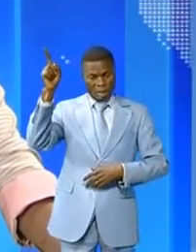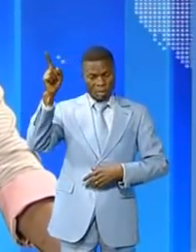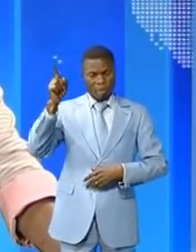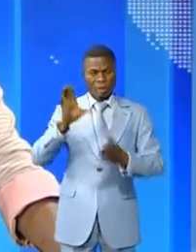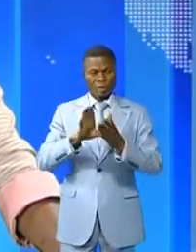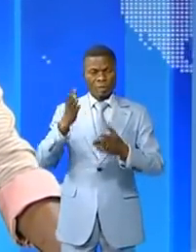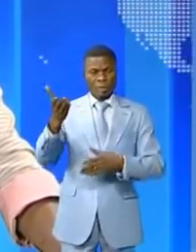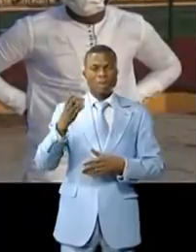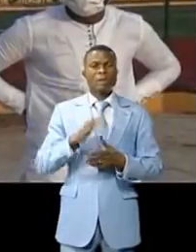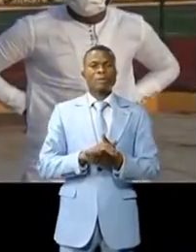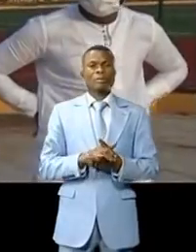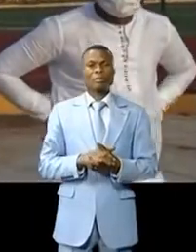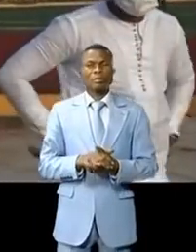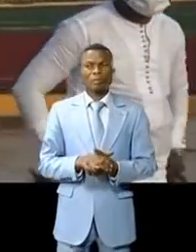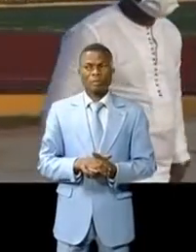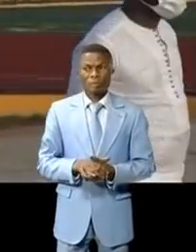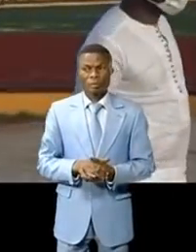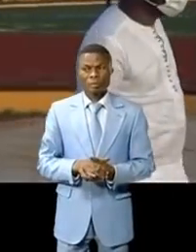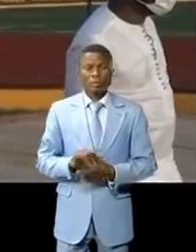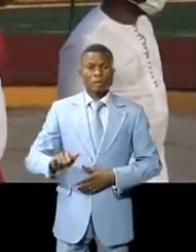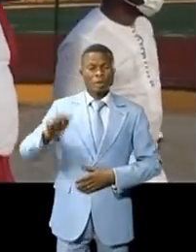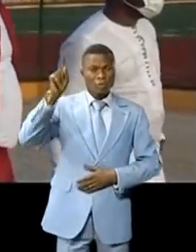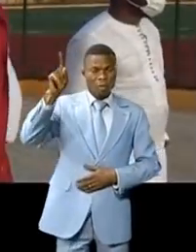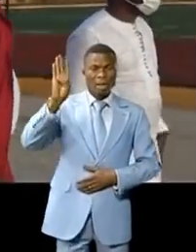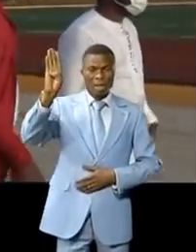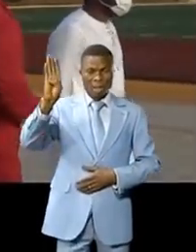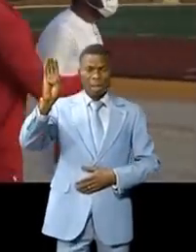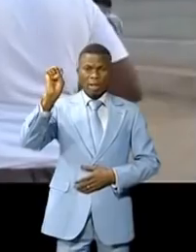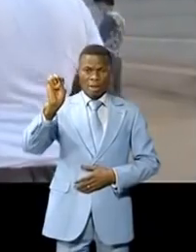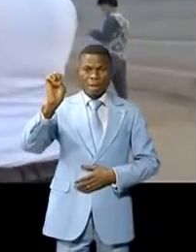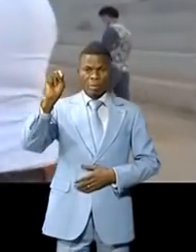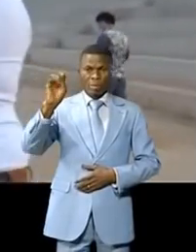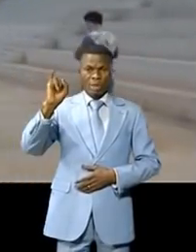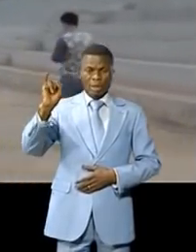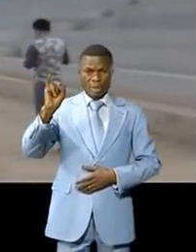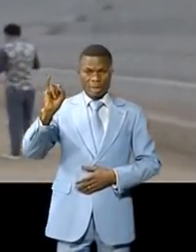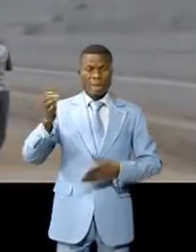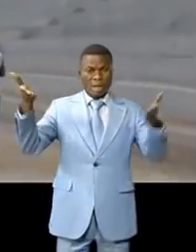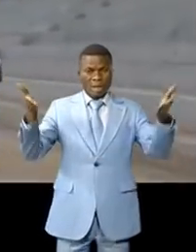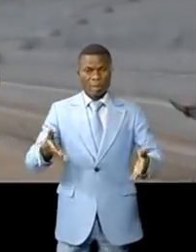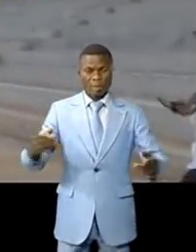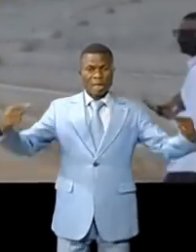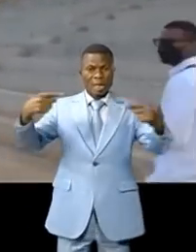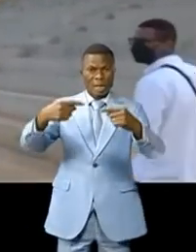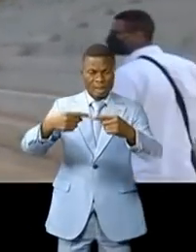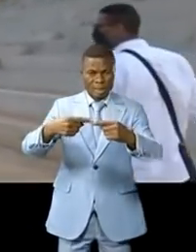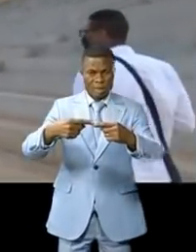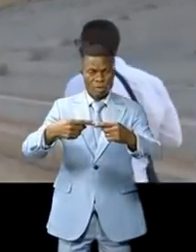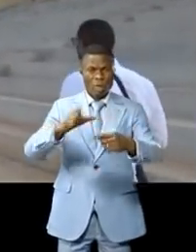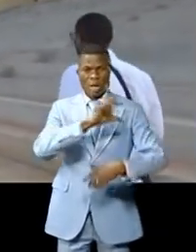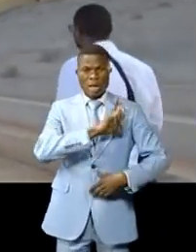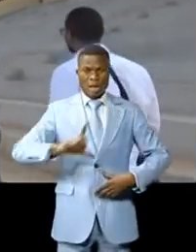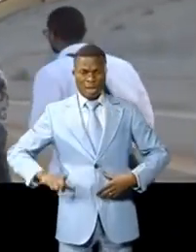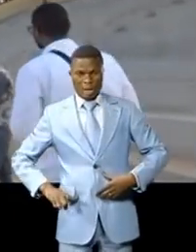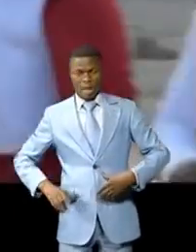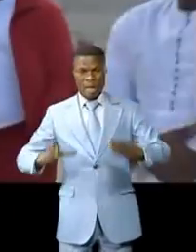était présent. En terre vaudou, où il a assisté à la deuxième journée des éliminatoires du Mondial Qatar 2022